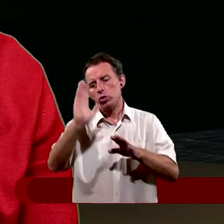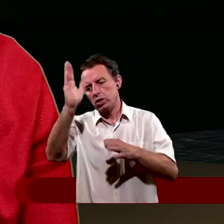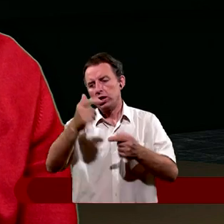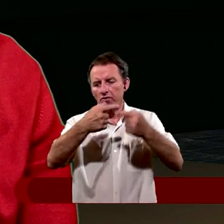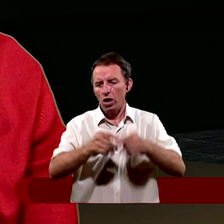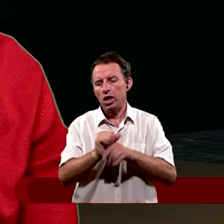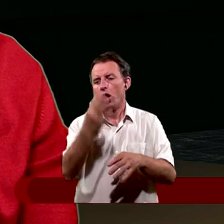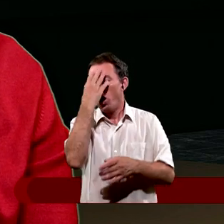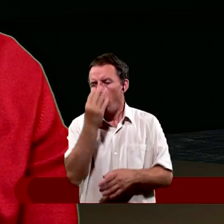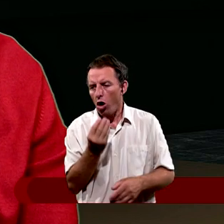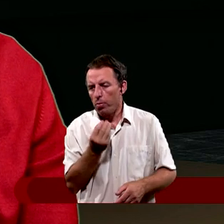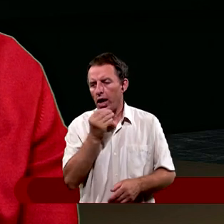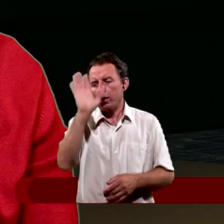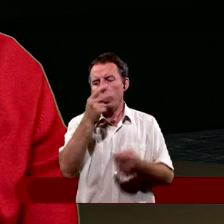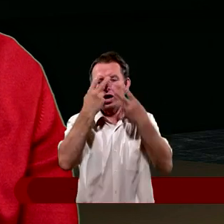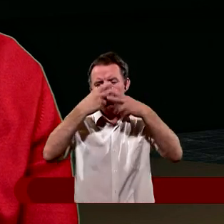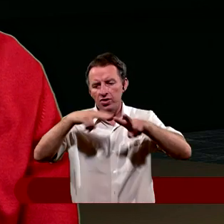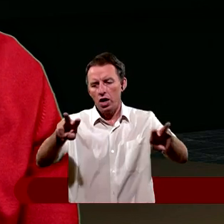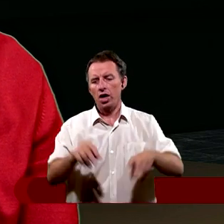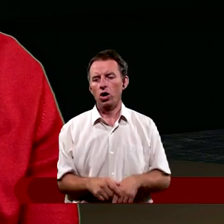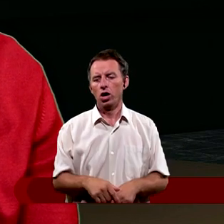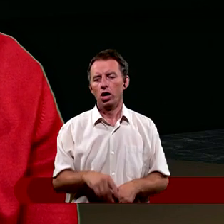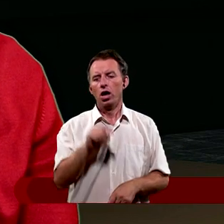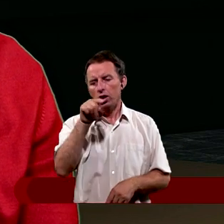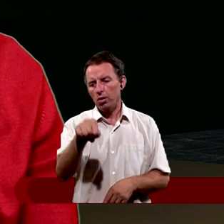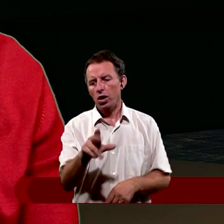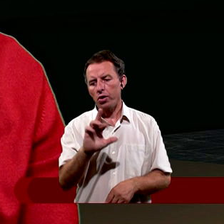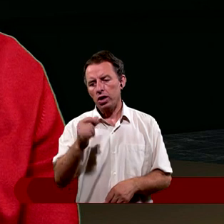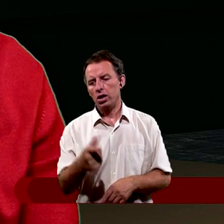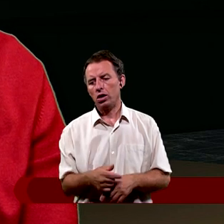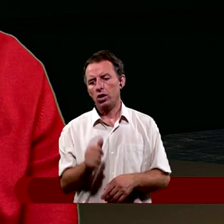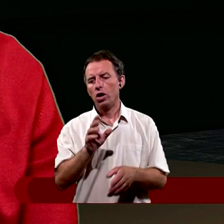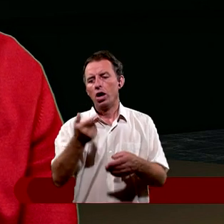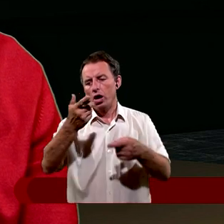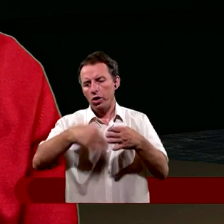1 rozdział 15 werset, on jest obrazem Boga niewidzialnego. W